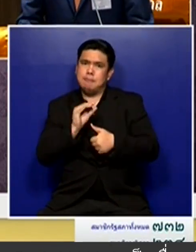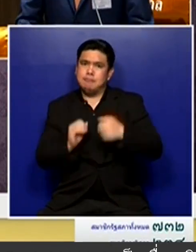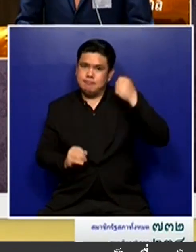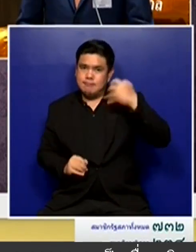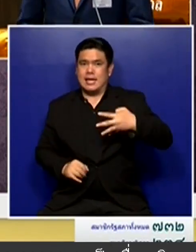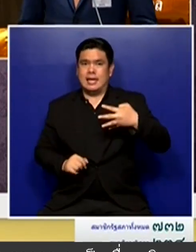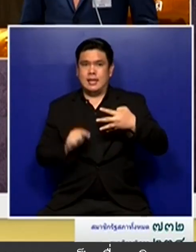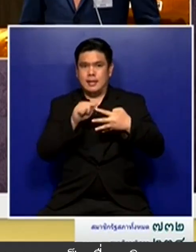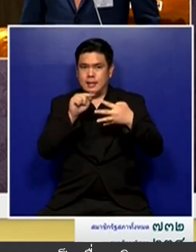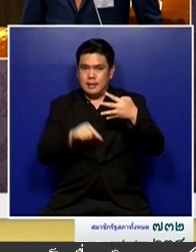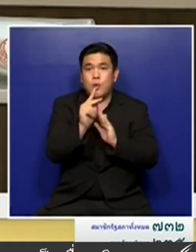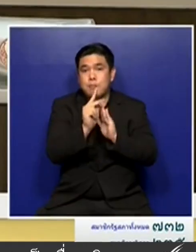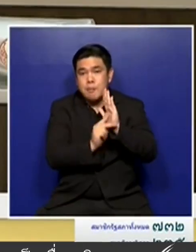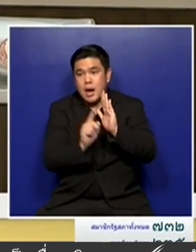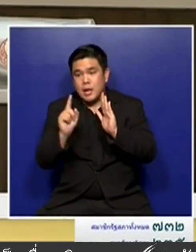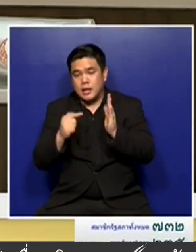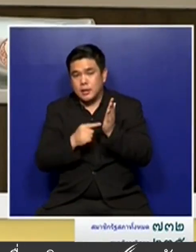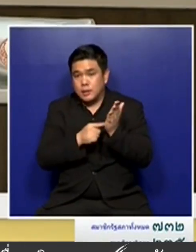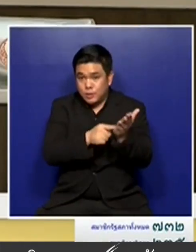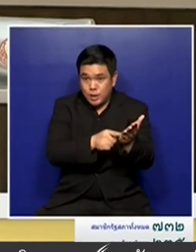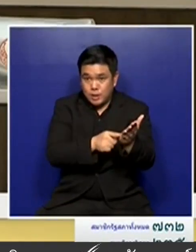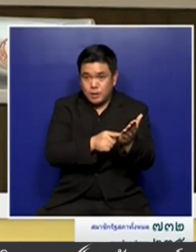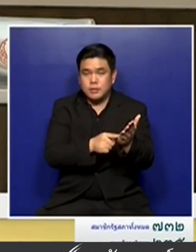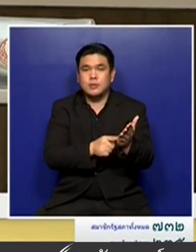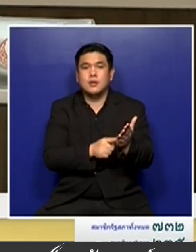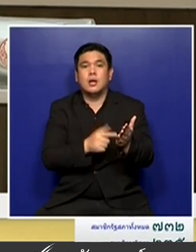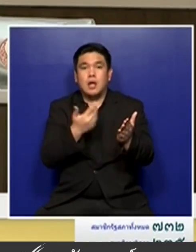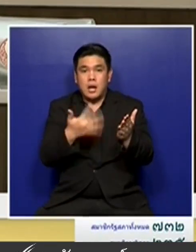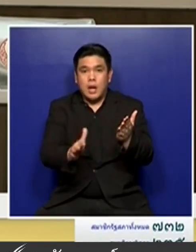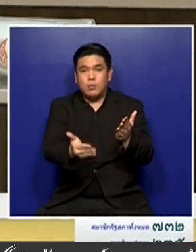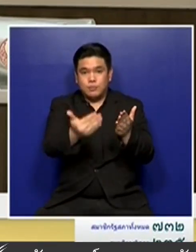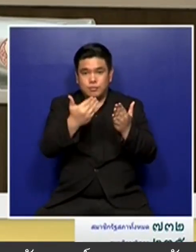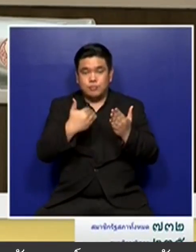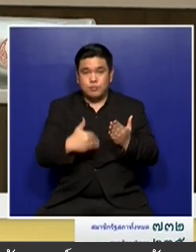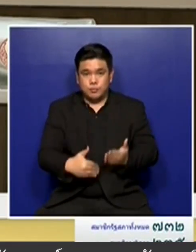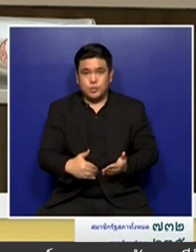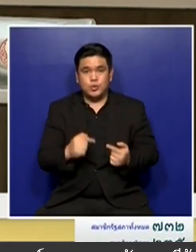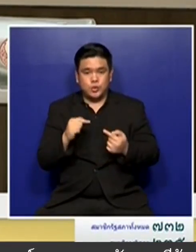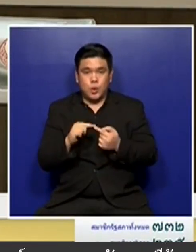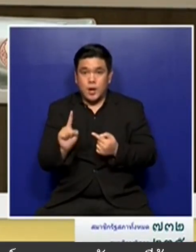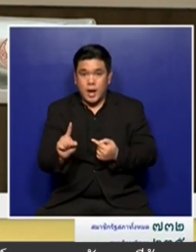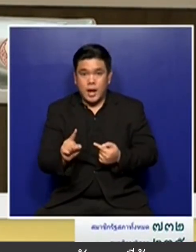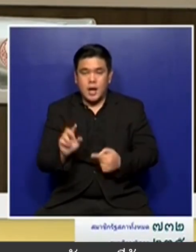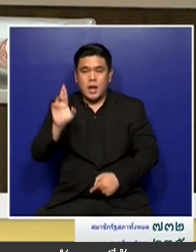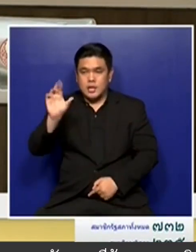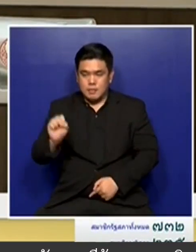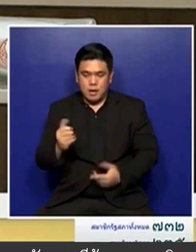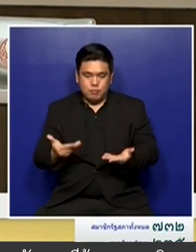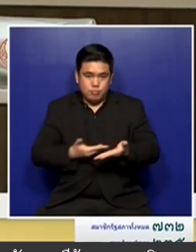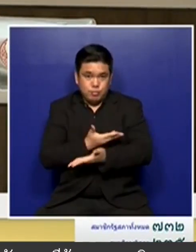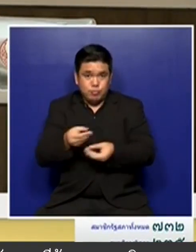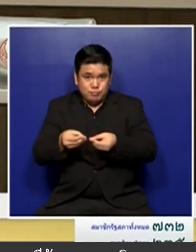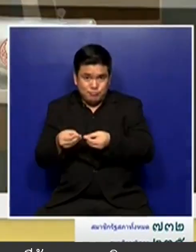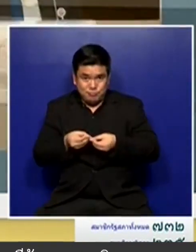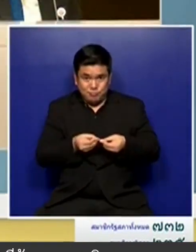ของรัฐสภาในการเสนอร่างรัฐธรรมนูญแก้ไขเพิ่มเติมของสมาชิกรัฐสภานะครับตามรัฐธรรมนูญมาตรา 256